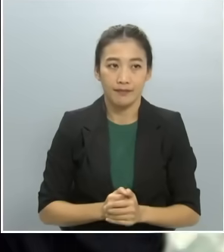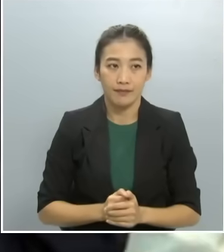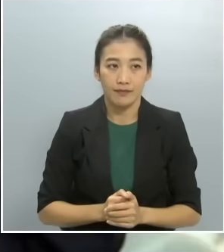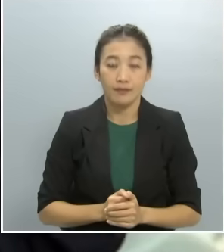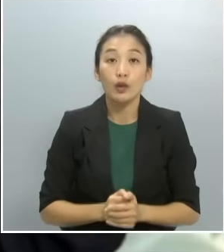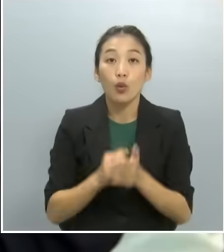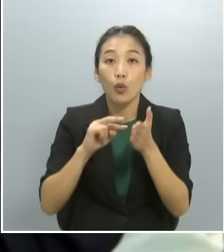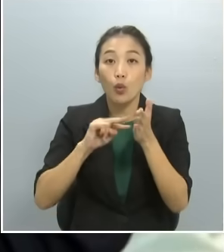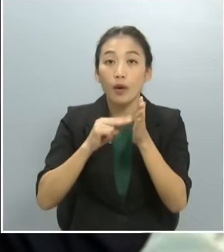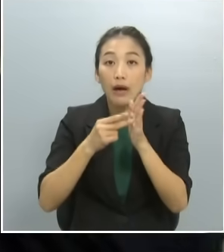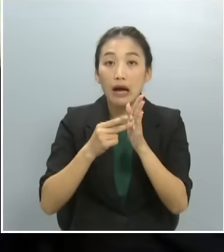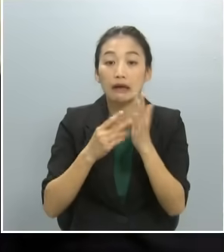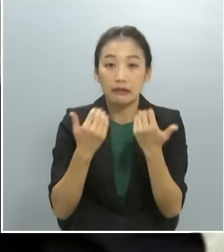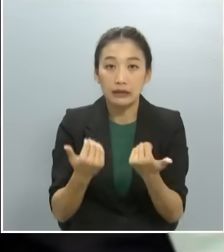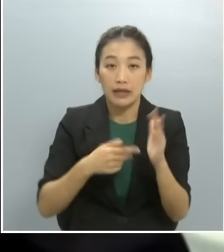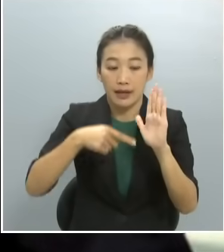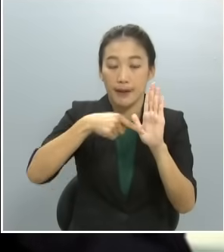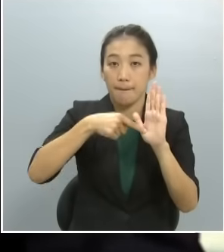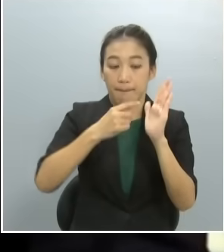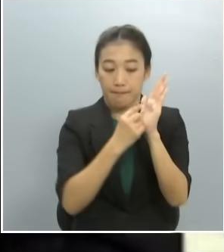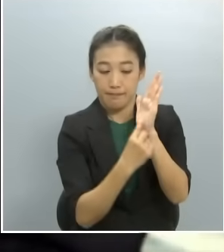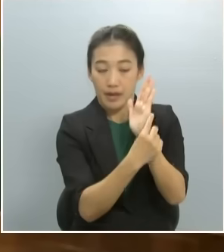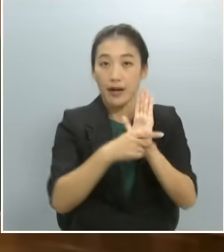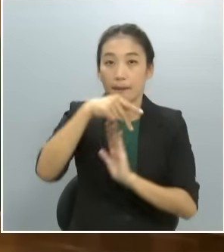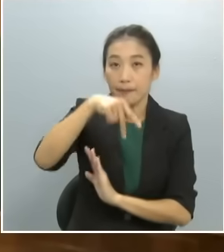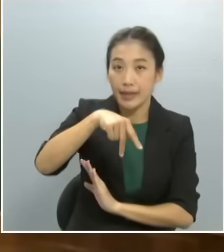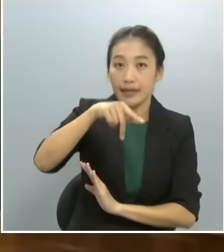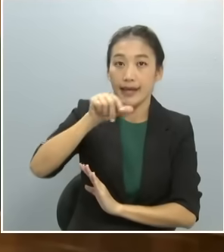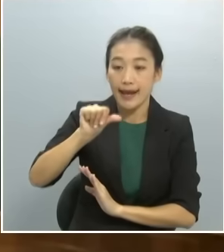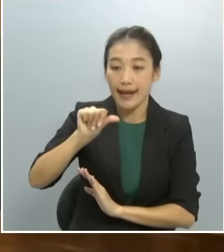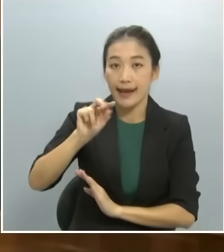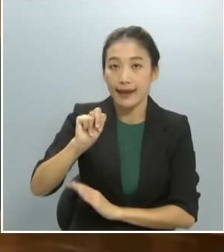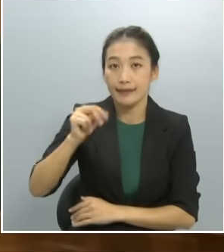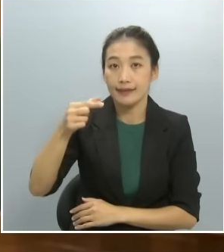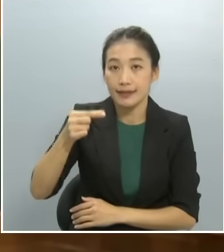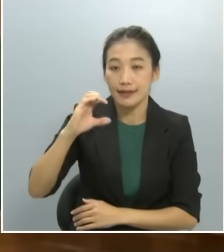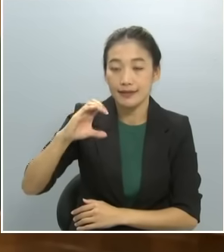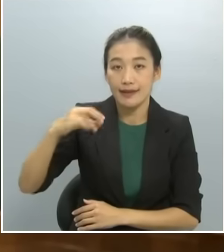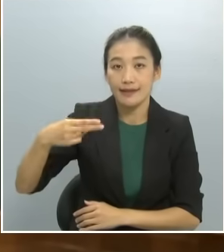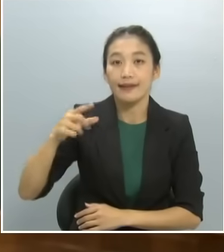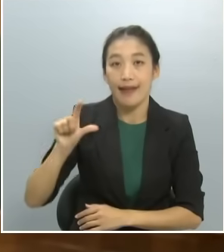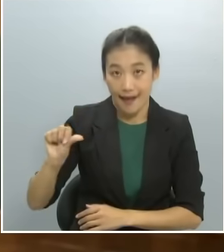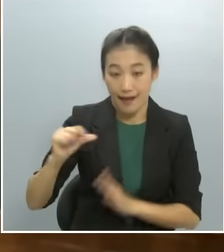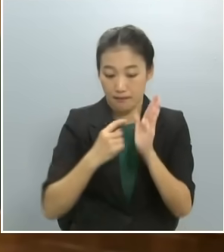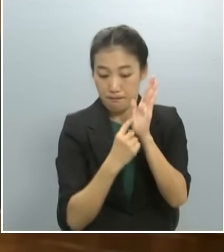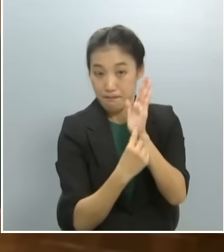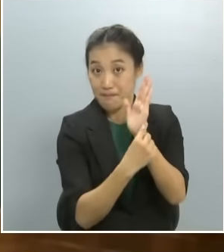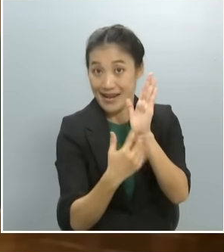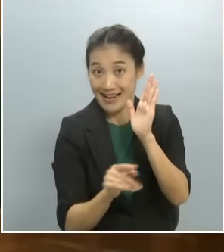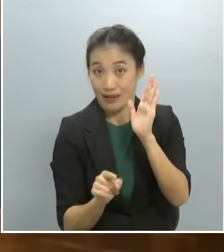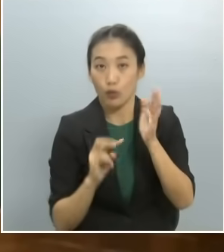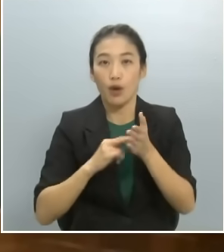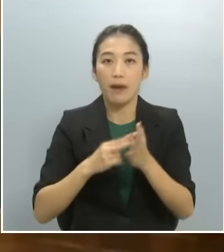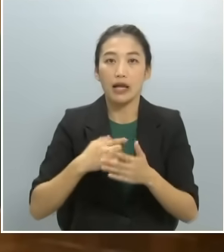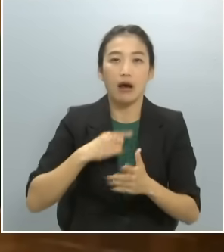ก็คือใช้ p a n g c h aไม่ได้ถ้าในนี้ได้บอกว่าจริงๆแล้วถ้าดูการยื่นคำขอดูแล้ว